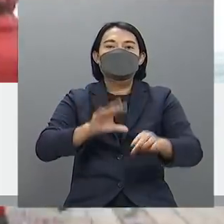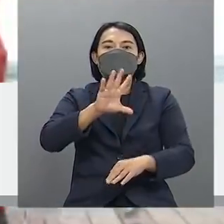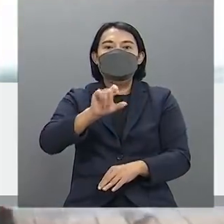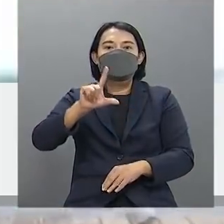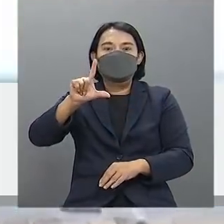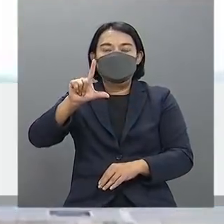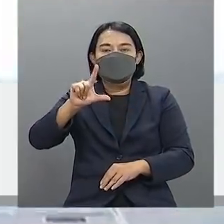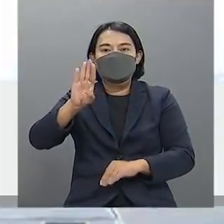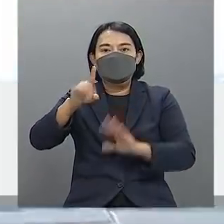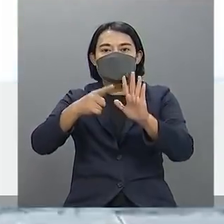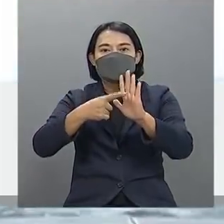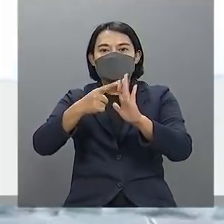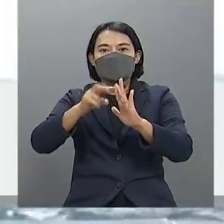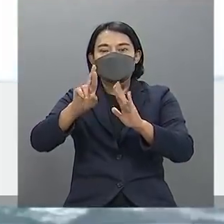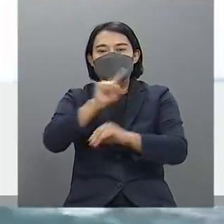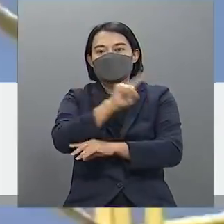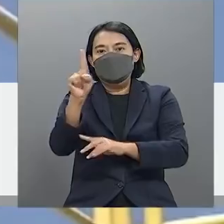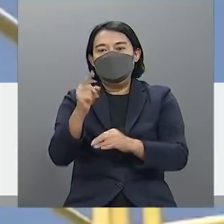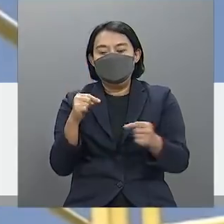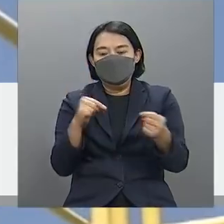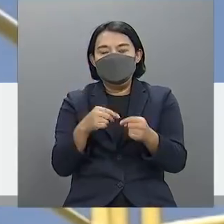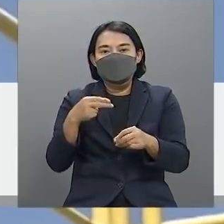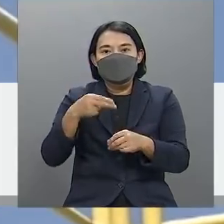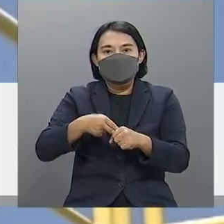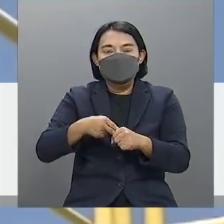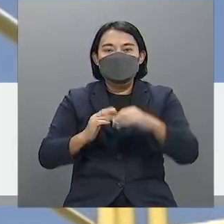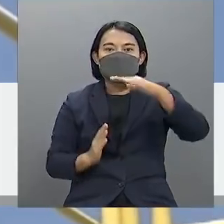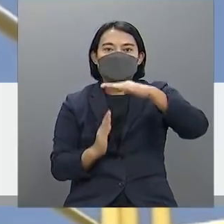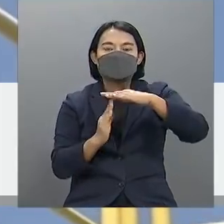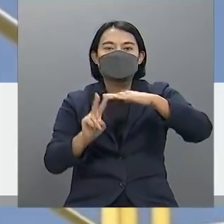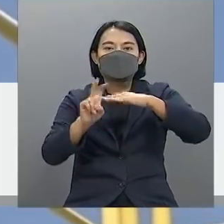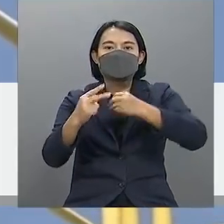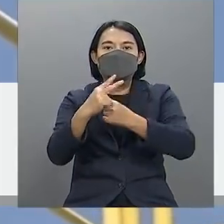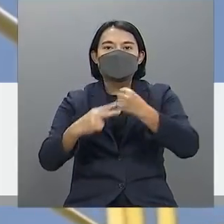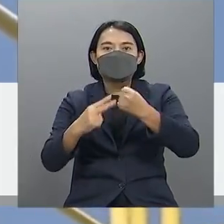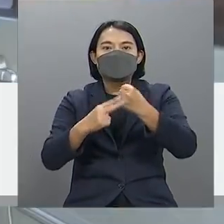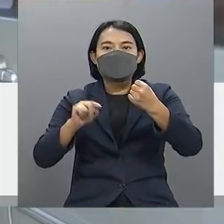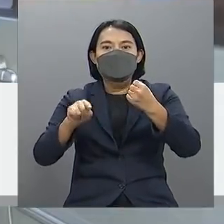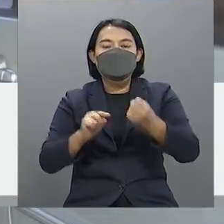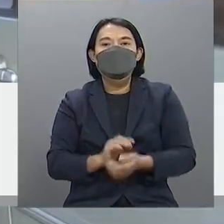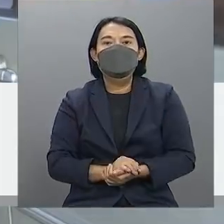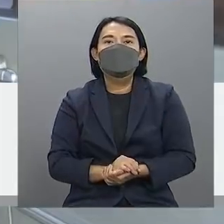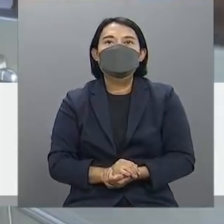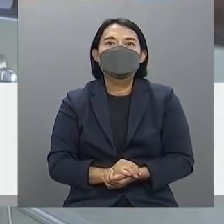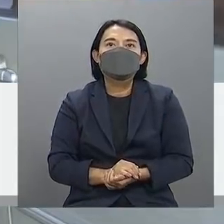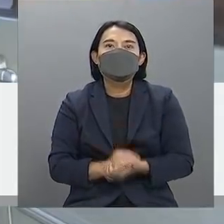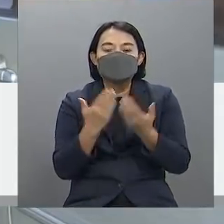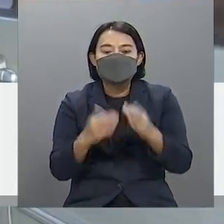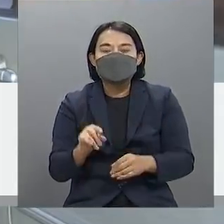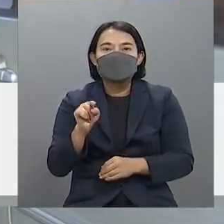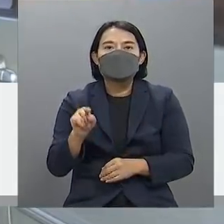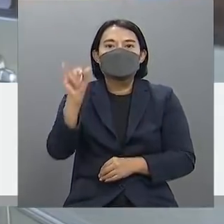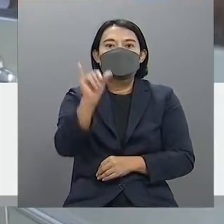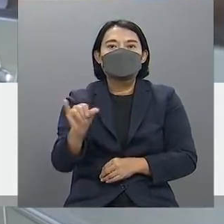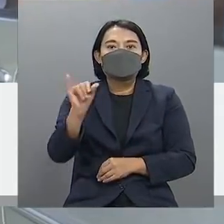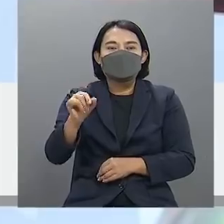จะทำให้ราคาน้ำมันดิบไปแตะที่200ดอลลาร์สหรัฐต่อบาร์เรลได้ซึ่งบางประเทศในยุโรปจึงไม่เห็นด้วยนะค